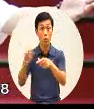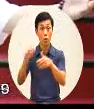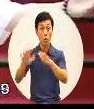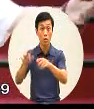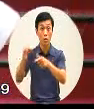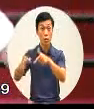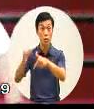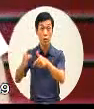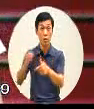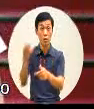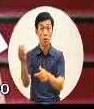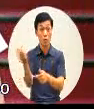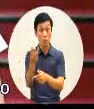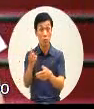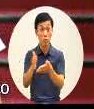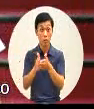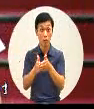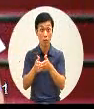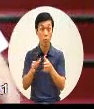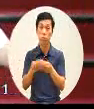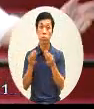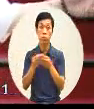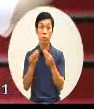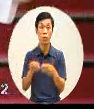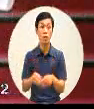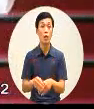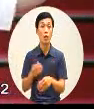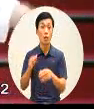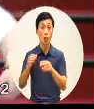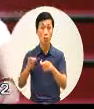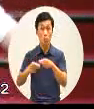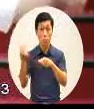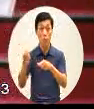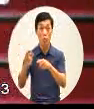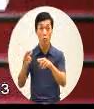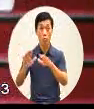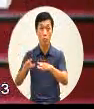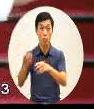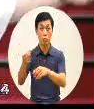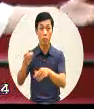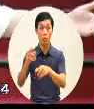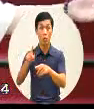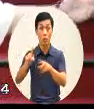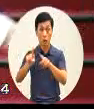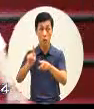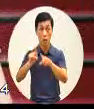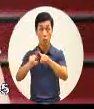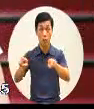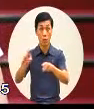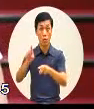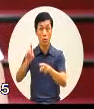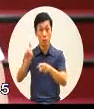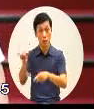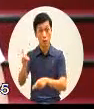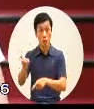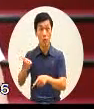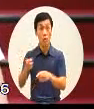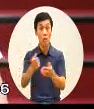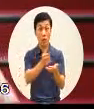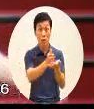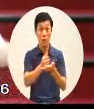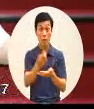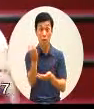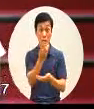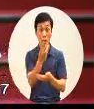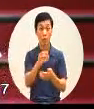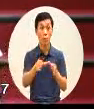值定四角得三斤啊，我、哦、公告限值的定是一平。一片啦，十万就十万，嘛免三斤啊！啊，这三斤我看